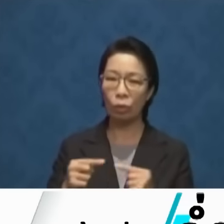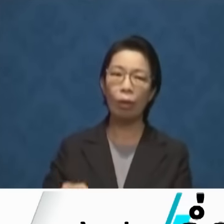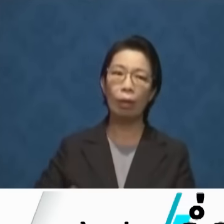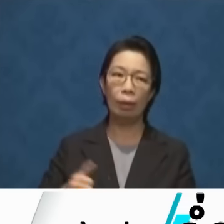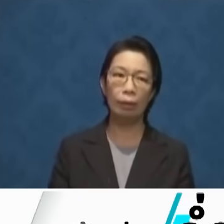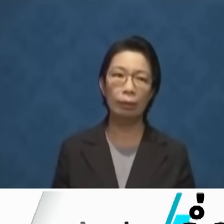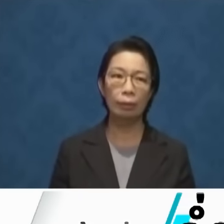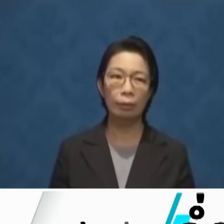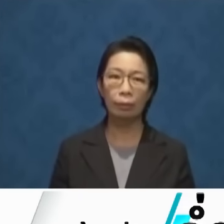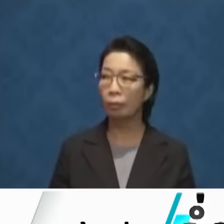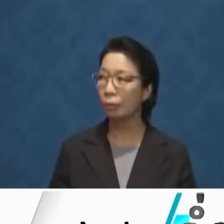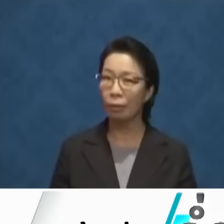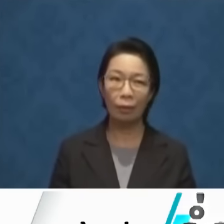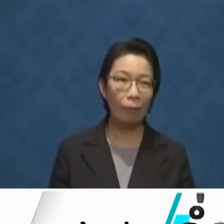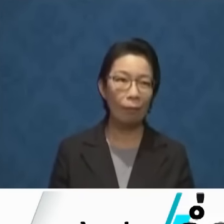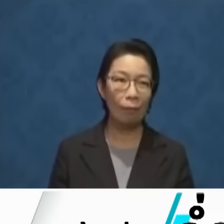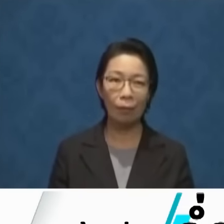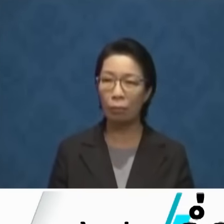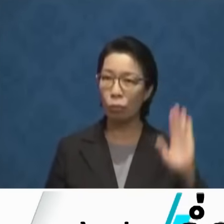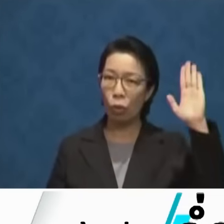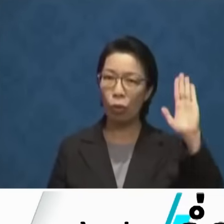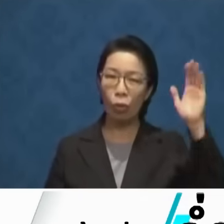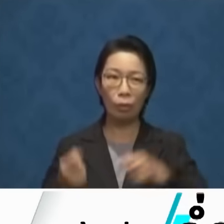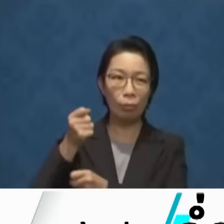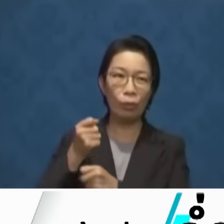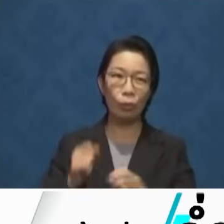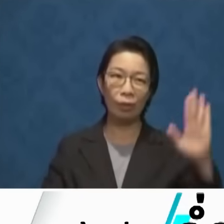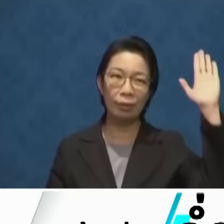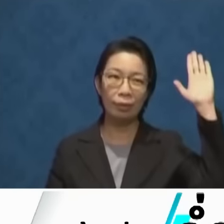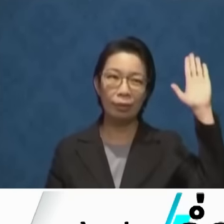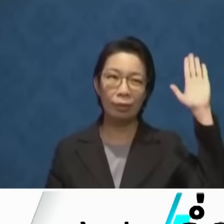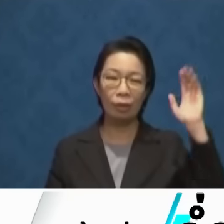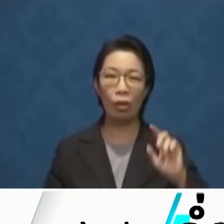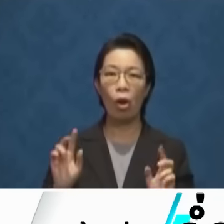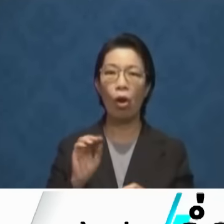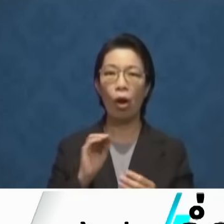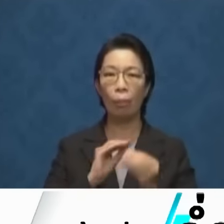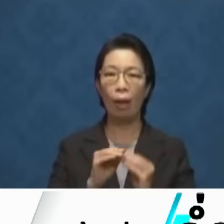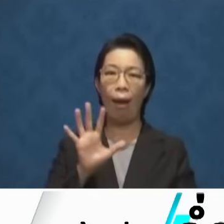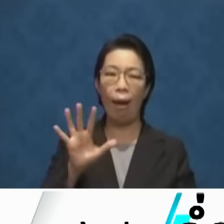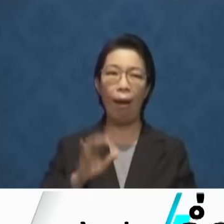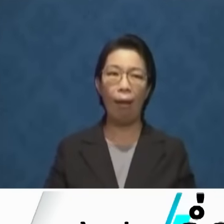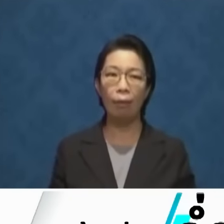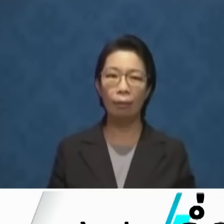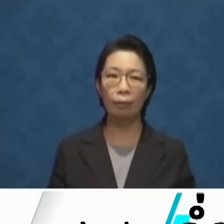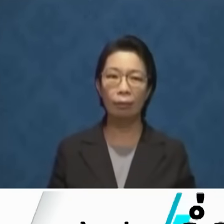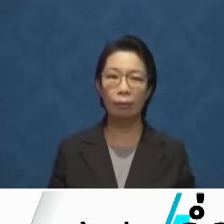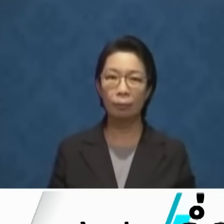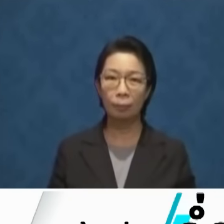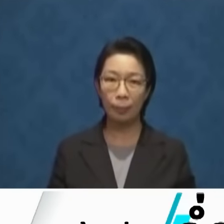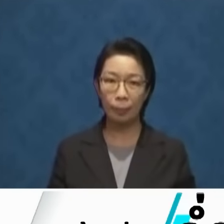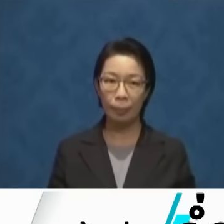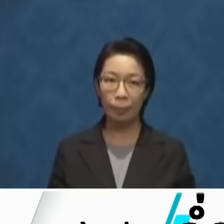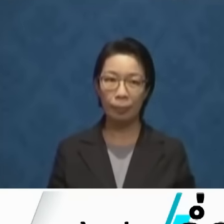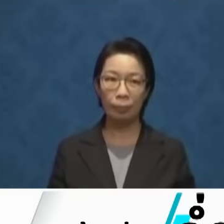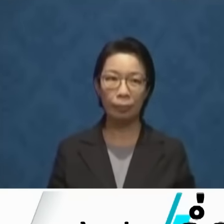มันเดินหน้าต่อไม่ได้ฝั่งก้าวไกลเขาก็บอกว่าอ้าวถ้าให้ความสำคัญทำไมคุณไม่มาตั้งแต่ต้นวุ่นนะความวุ่นวายครั้งแรกของการ